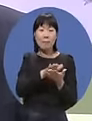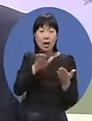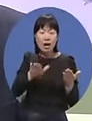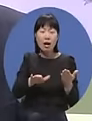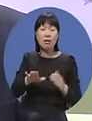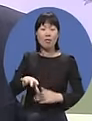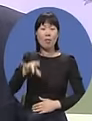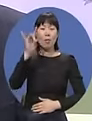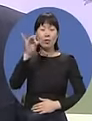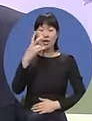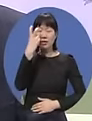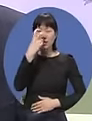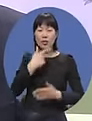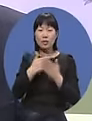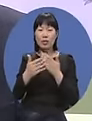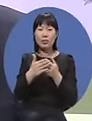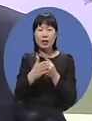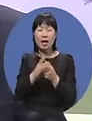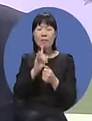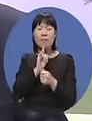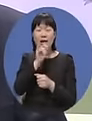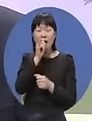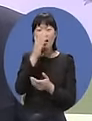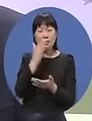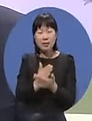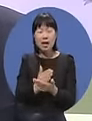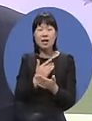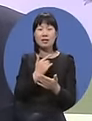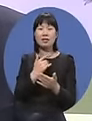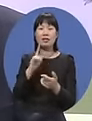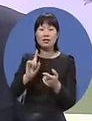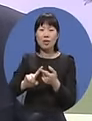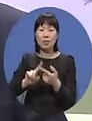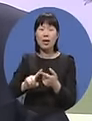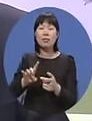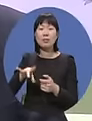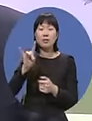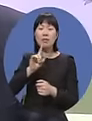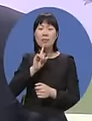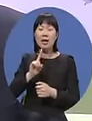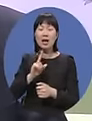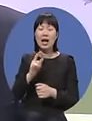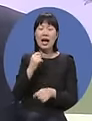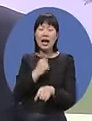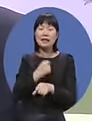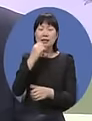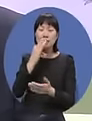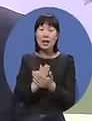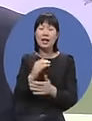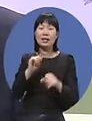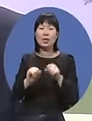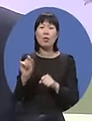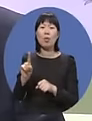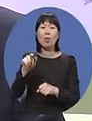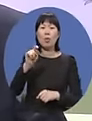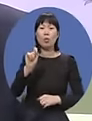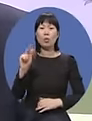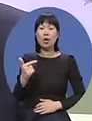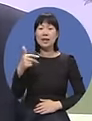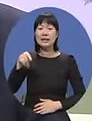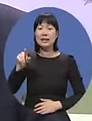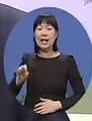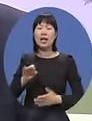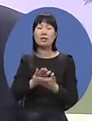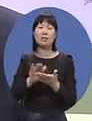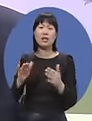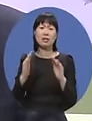우선은 진료 경험 때문에 말씀드리면 하지 말아야 될 것만 먼저 말씀드려볼게요. 네. 하지 말아야 될 게 사실은 관장이에요. 네,